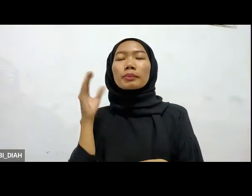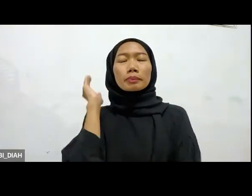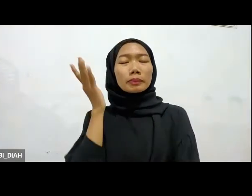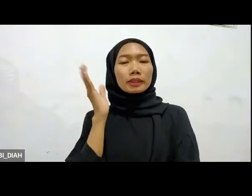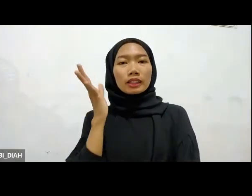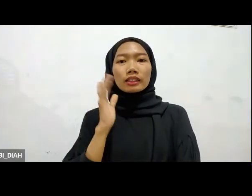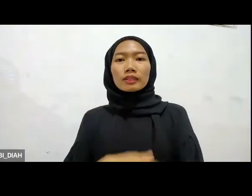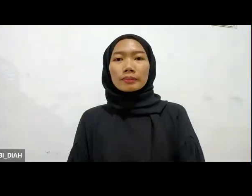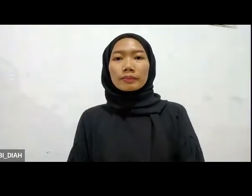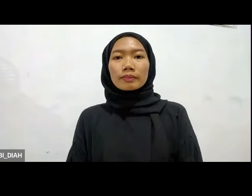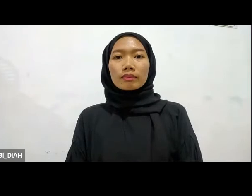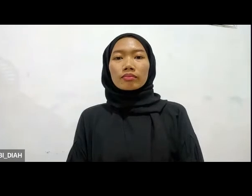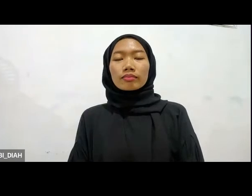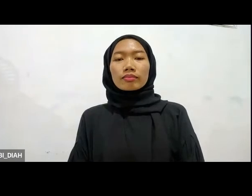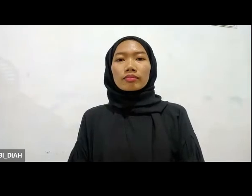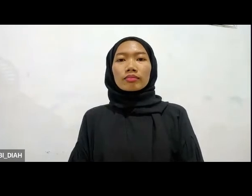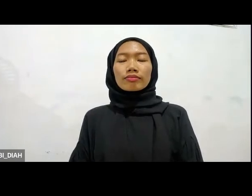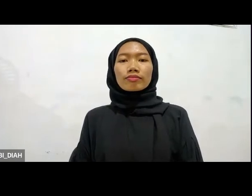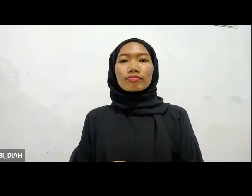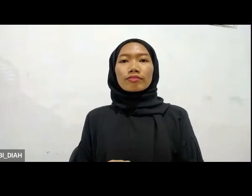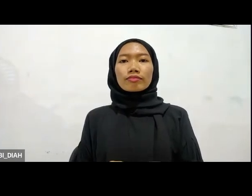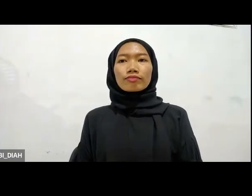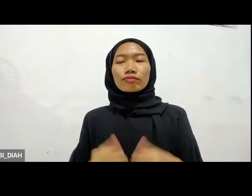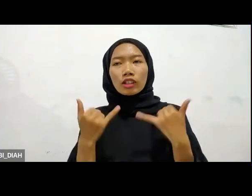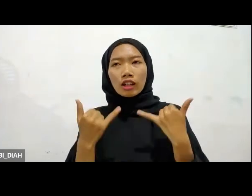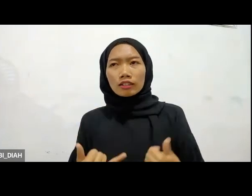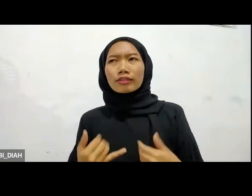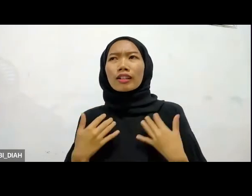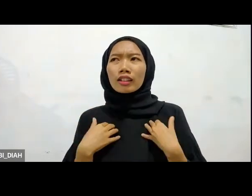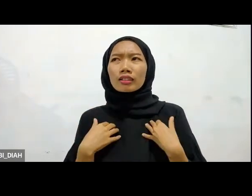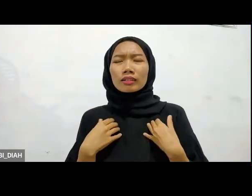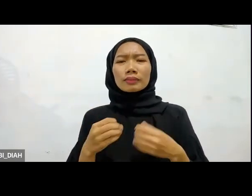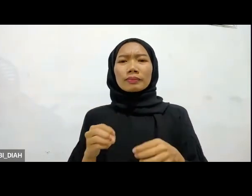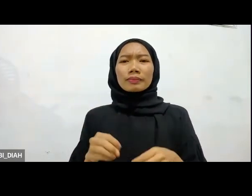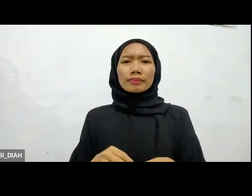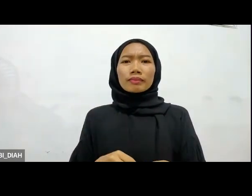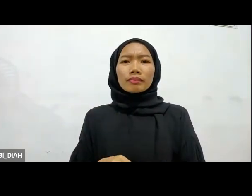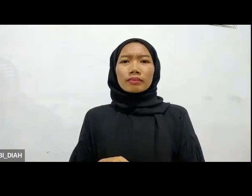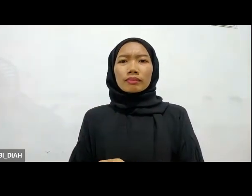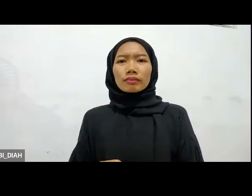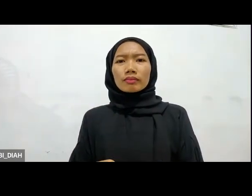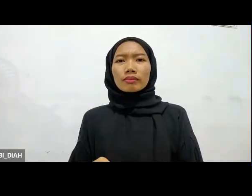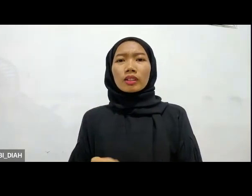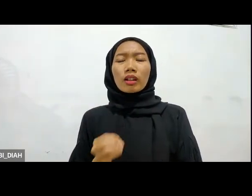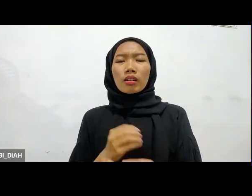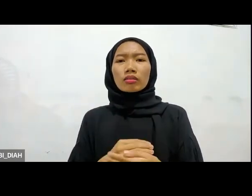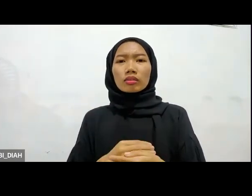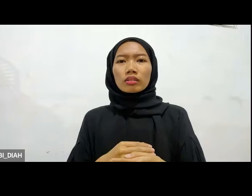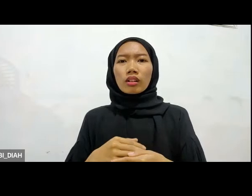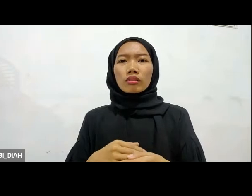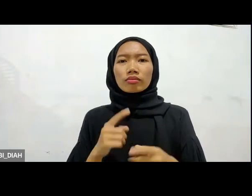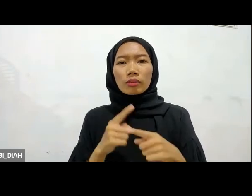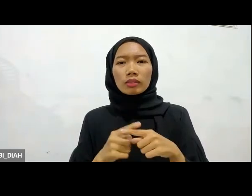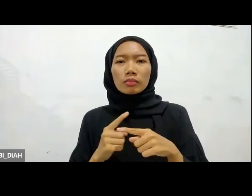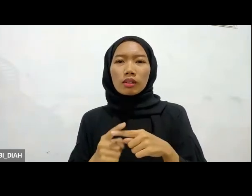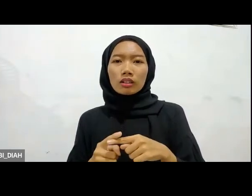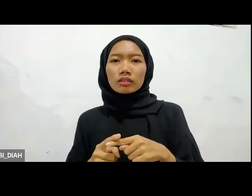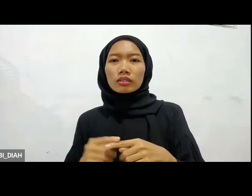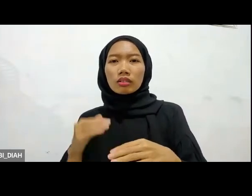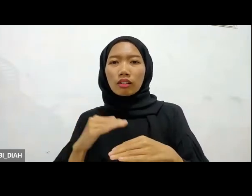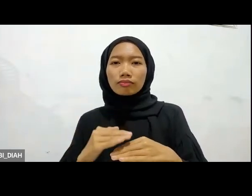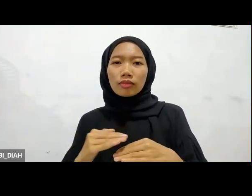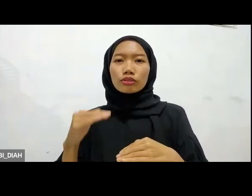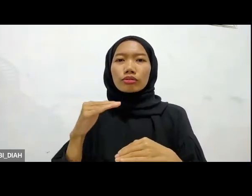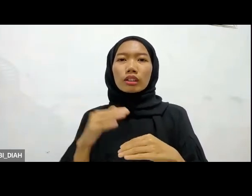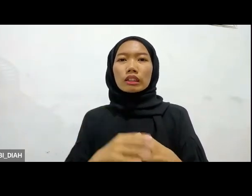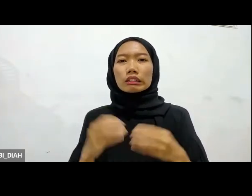Ya memang ada banyak kemajuan di Australia jika kita bandingkan dengan Indonesia, tapi ternyata juga ada hal yang masalah